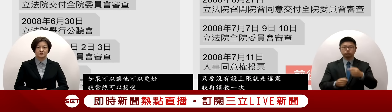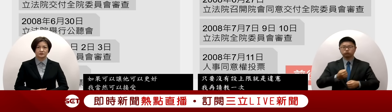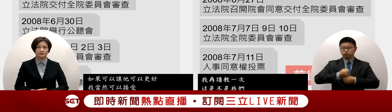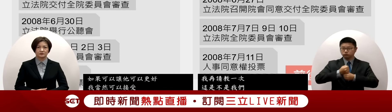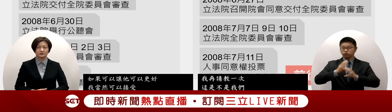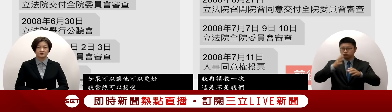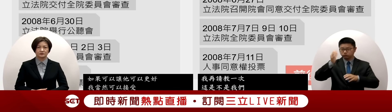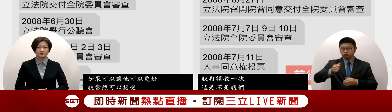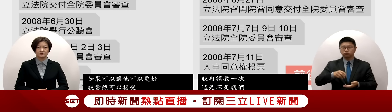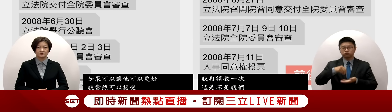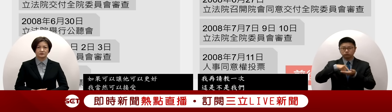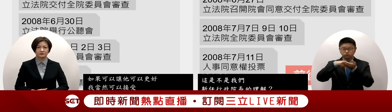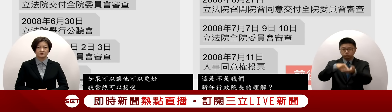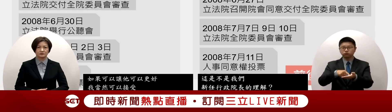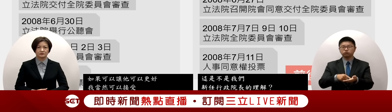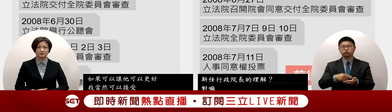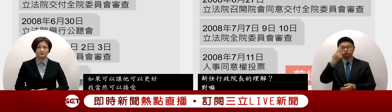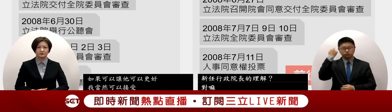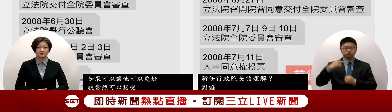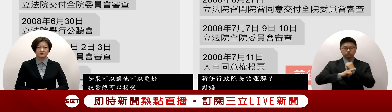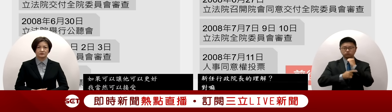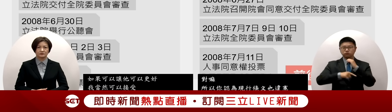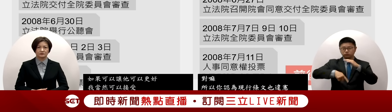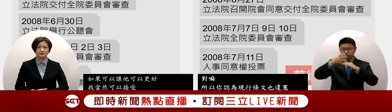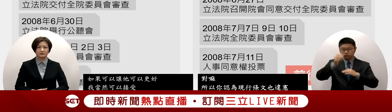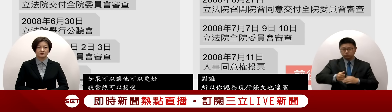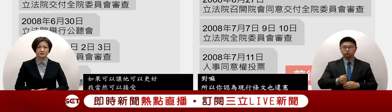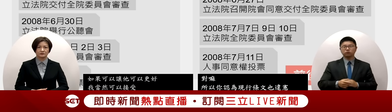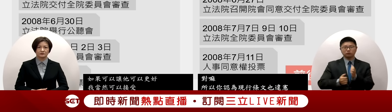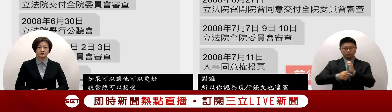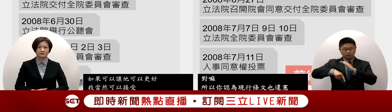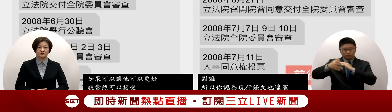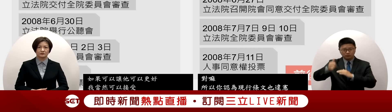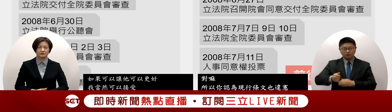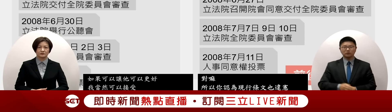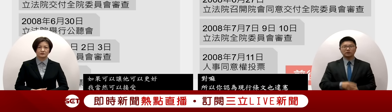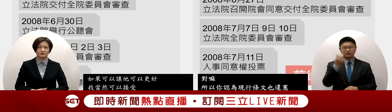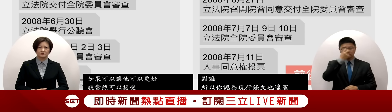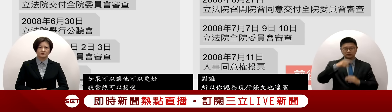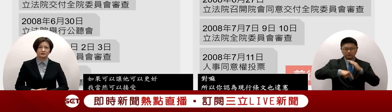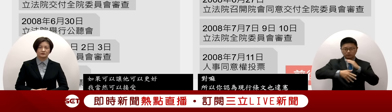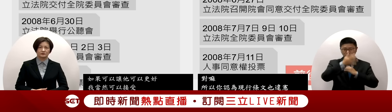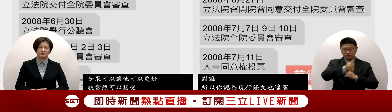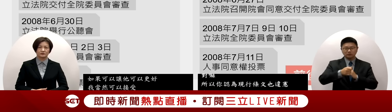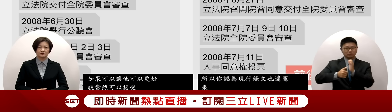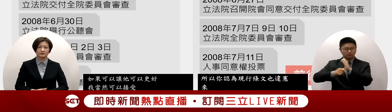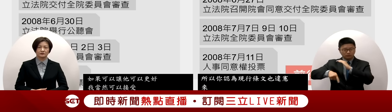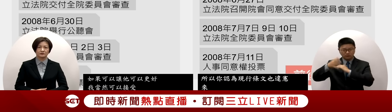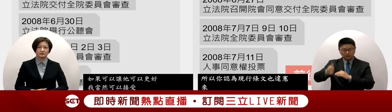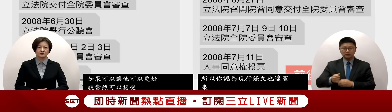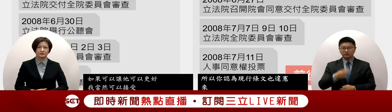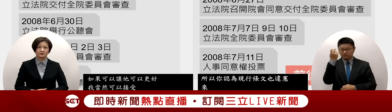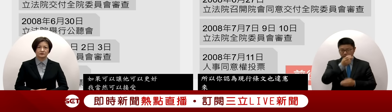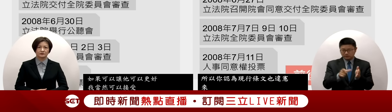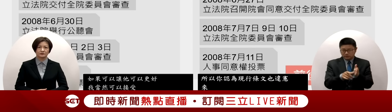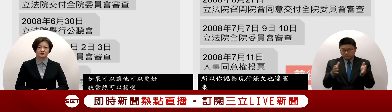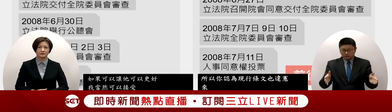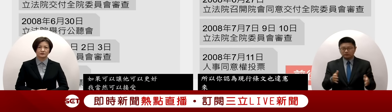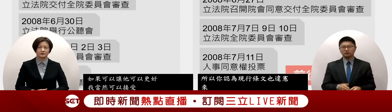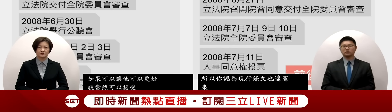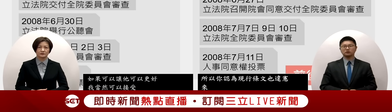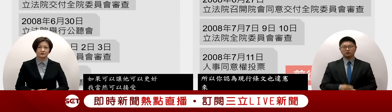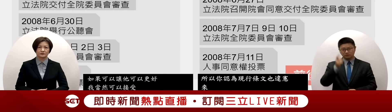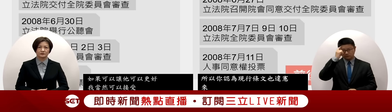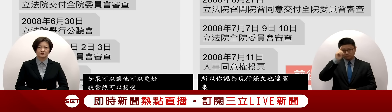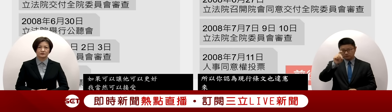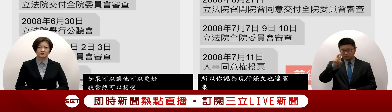九提名司法院院长、副院长、监察院院长、副院长，整个审查的期限哦，前后一个例行